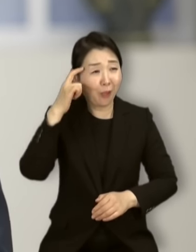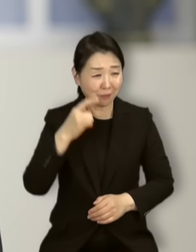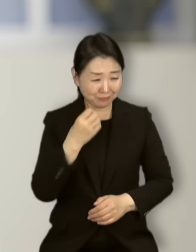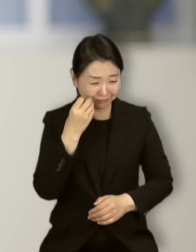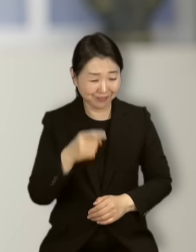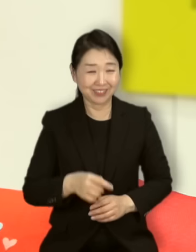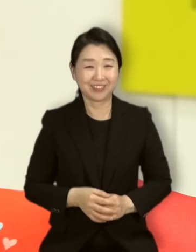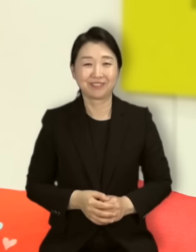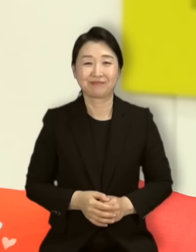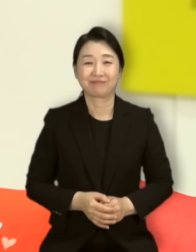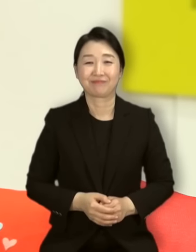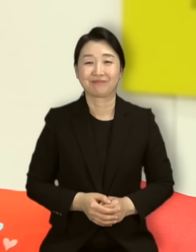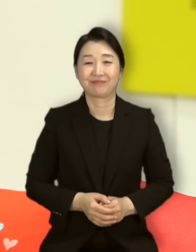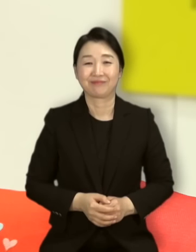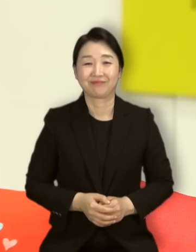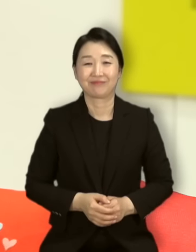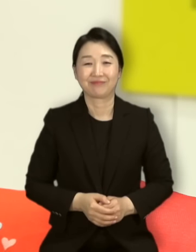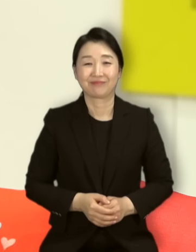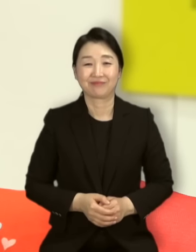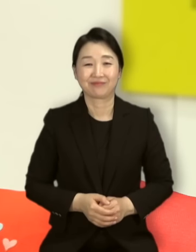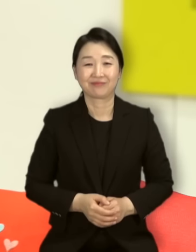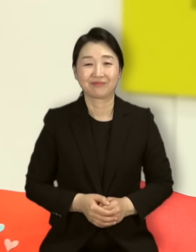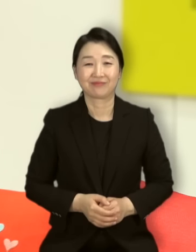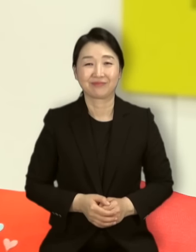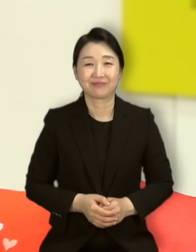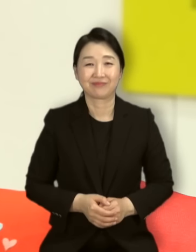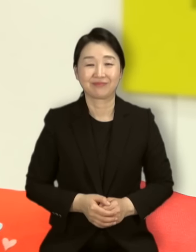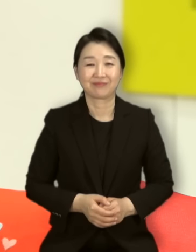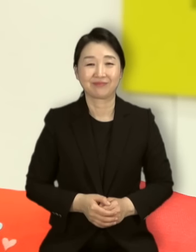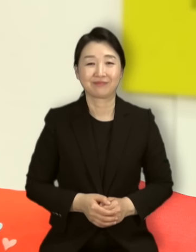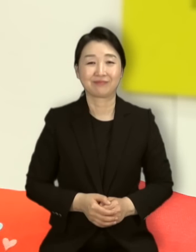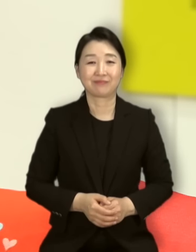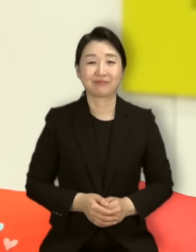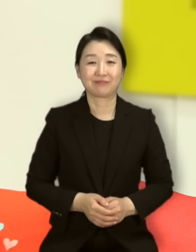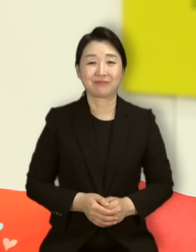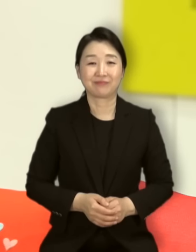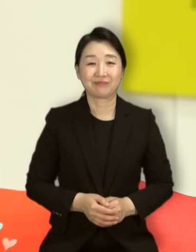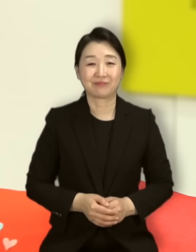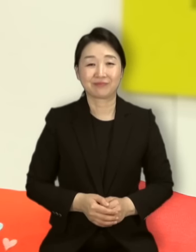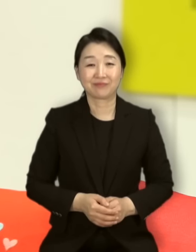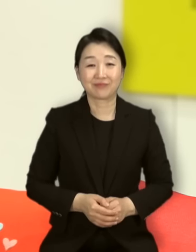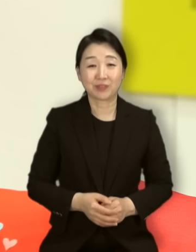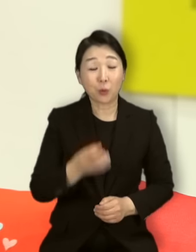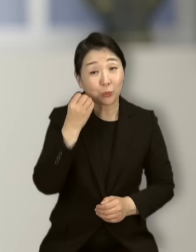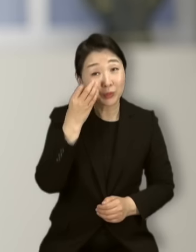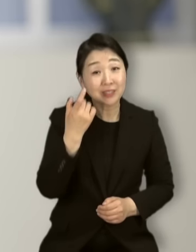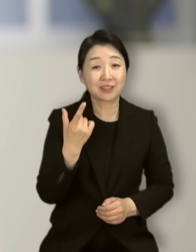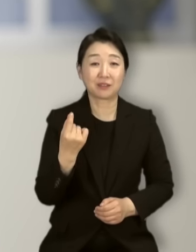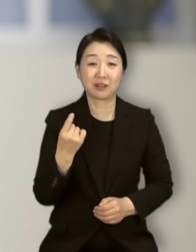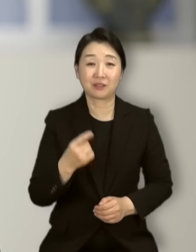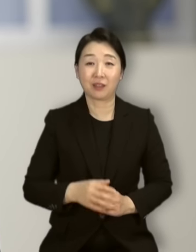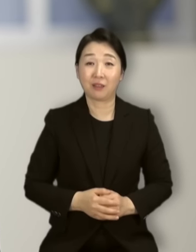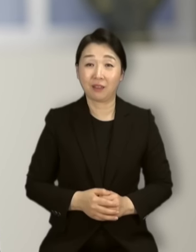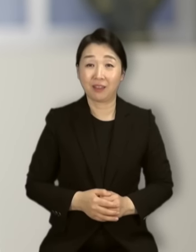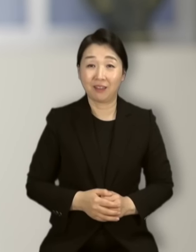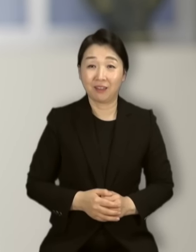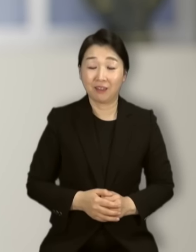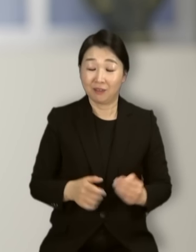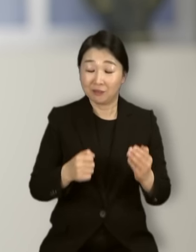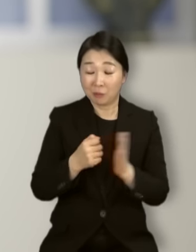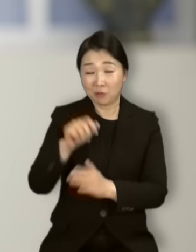신기하네요 예 그래서 하루하루가 참 재밌어요 예 연애할 때보다 훨씬 더 재밌는 거 같아요 예 첫인상은